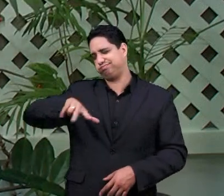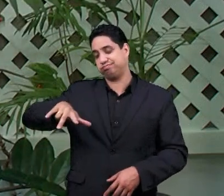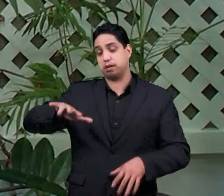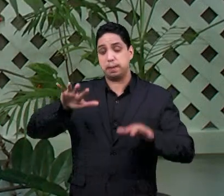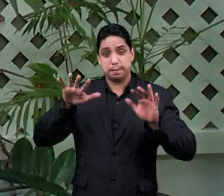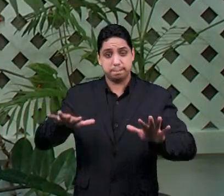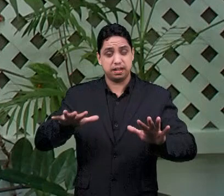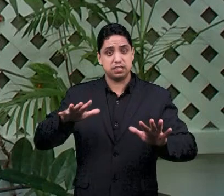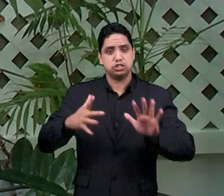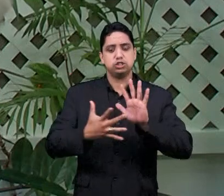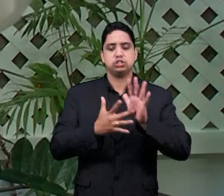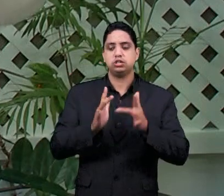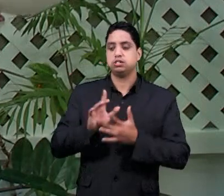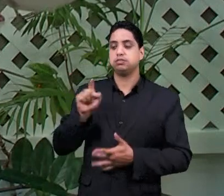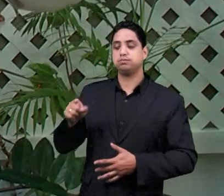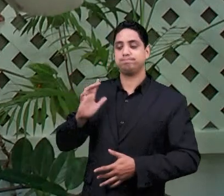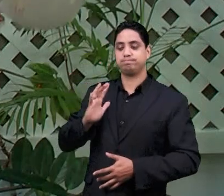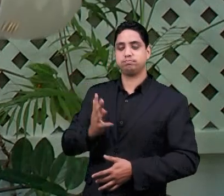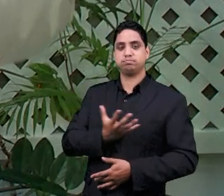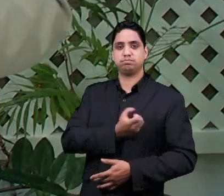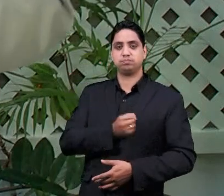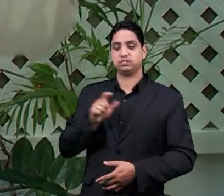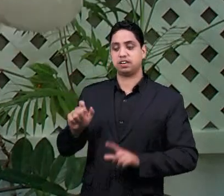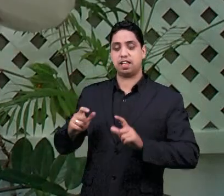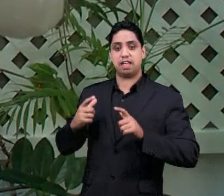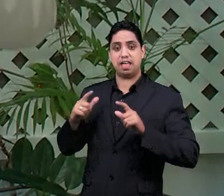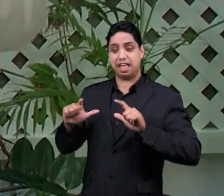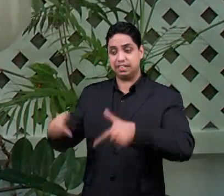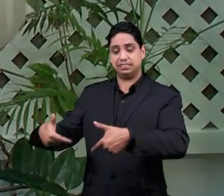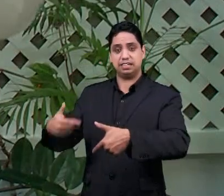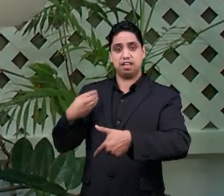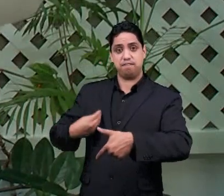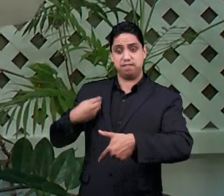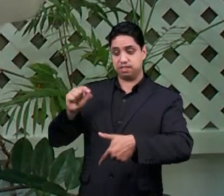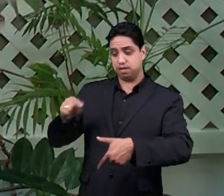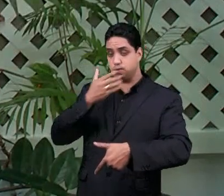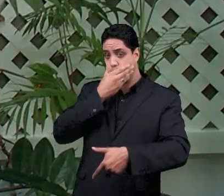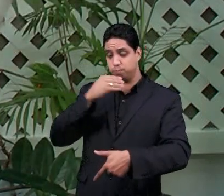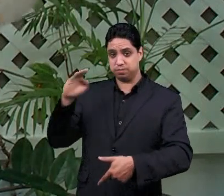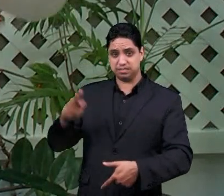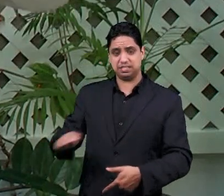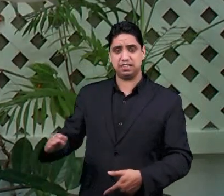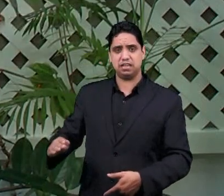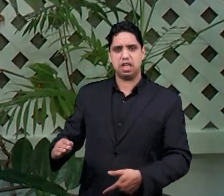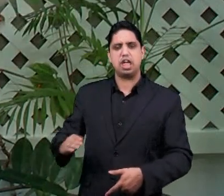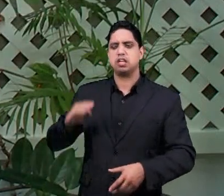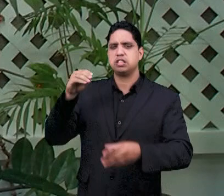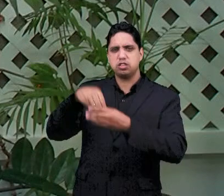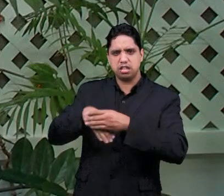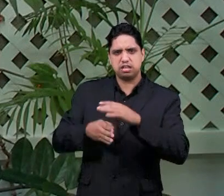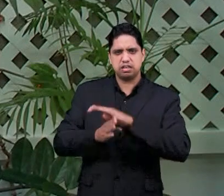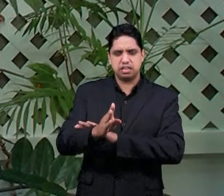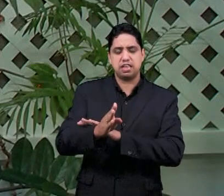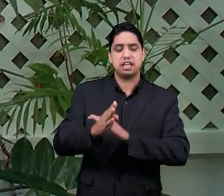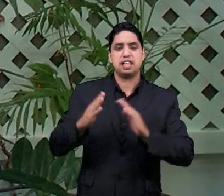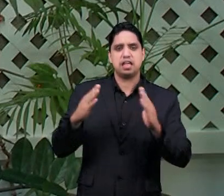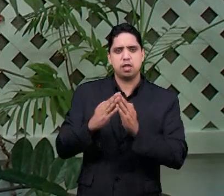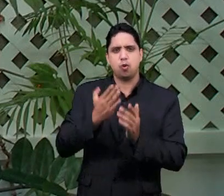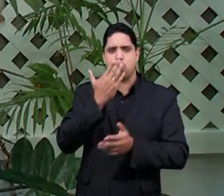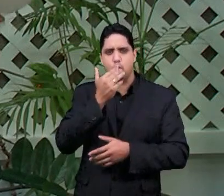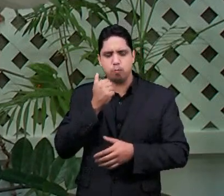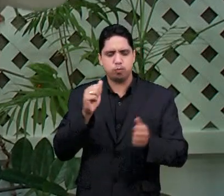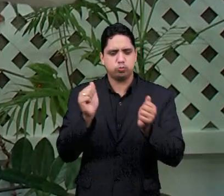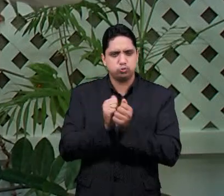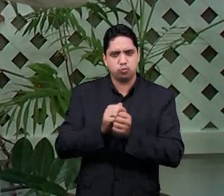dans la position de sauveur. Et je suis venu sauver. Donc, il est